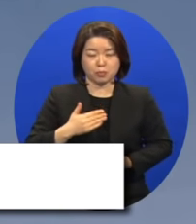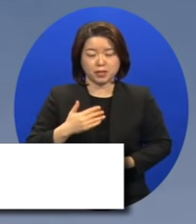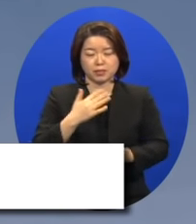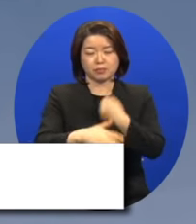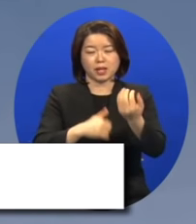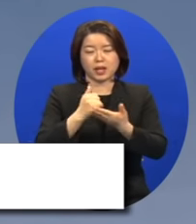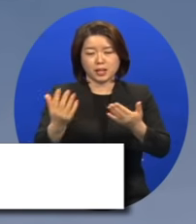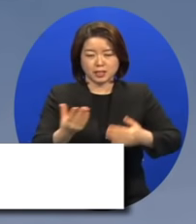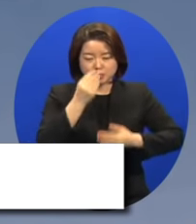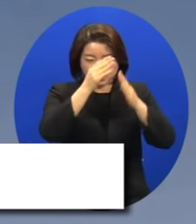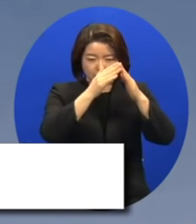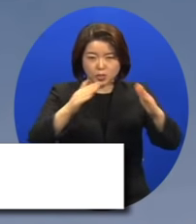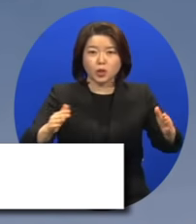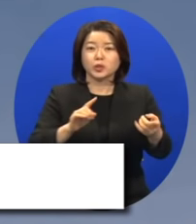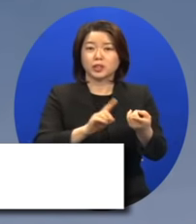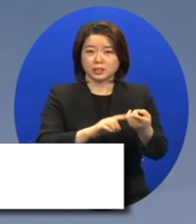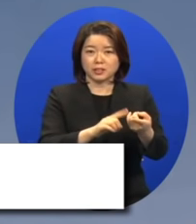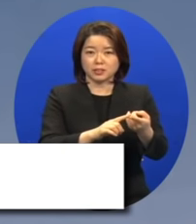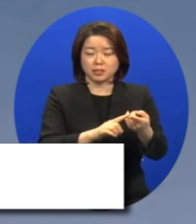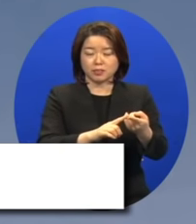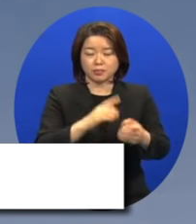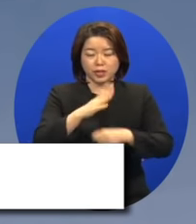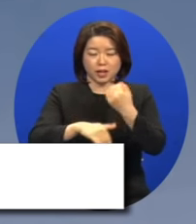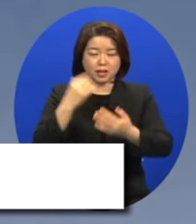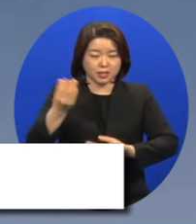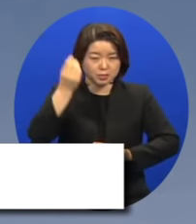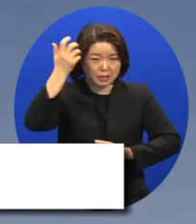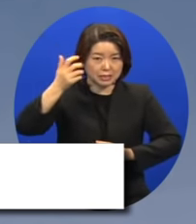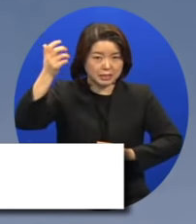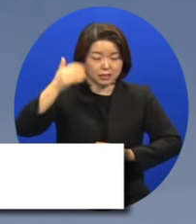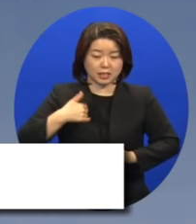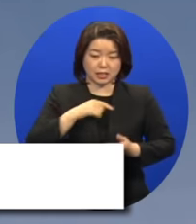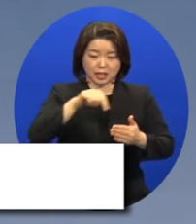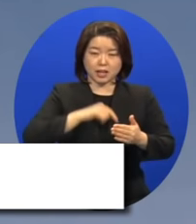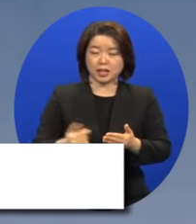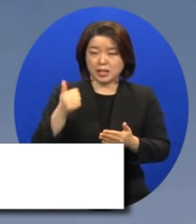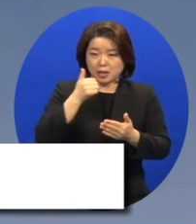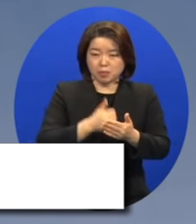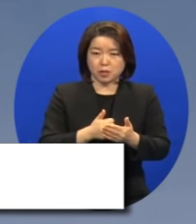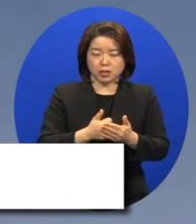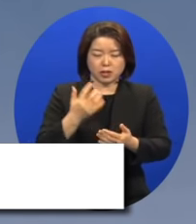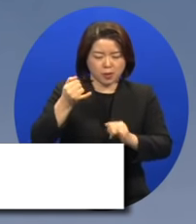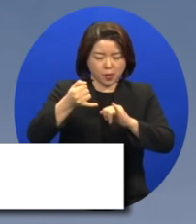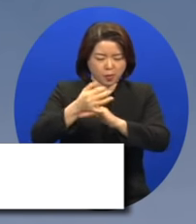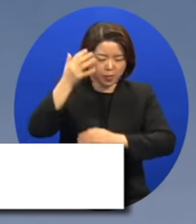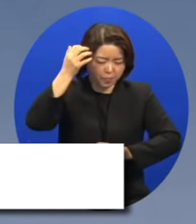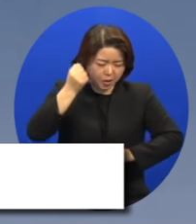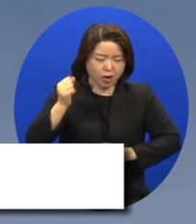몸이하나님의성전이며 하나님의성령이우리안에거하신다는사실을항상기억해야합니다.